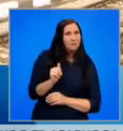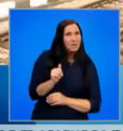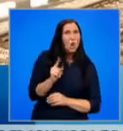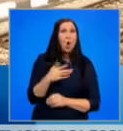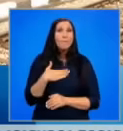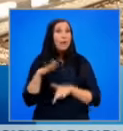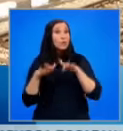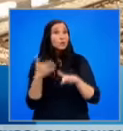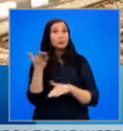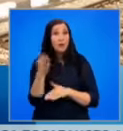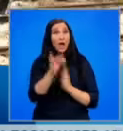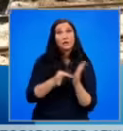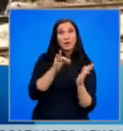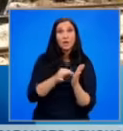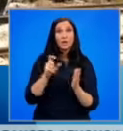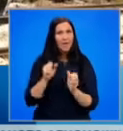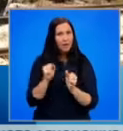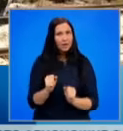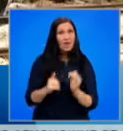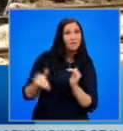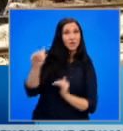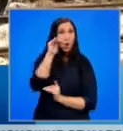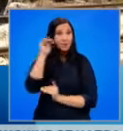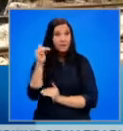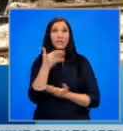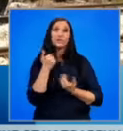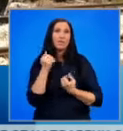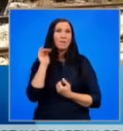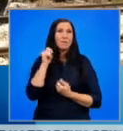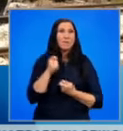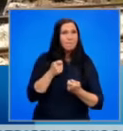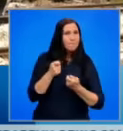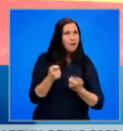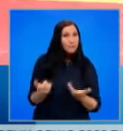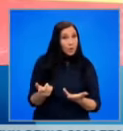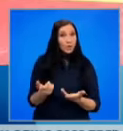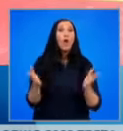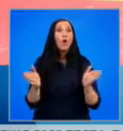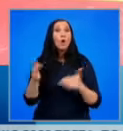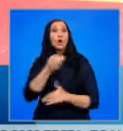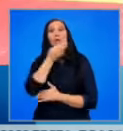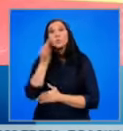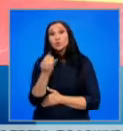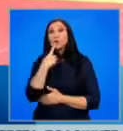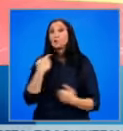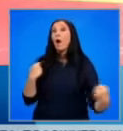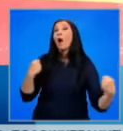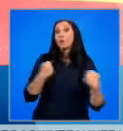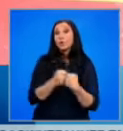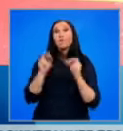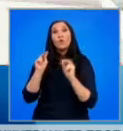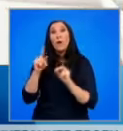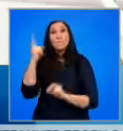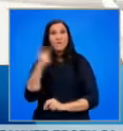като целта е да се гарантира в най-висока степен, че те няма да бъдат манипулирани. В конкретния случай за катастрофата е